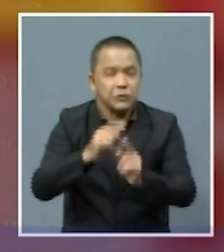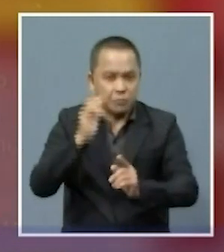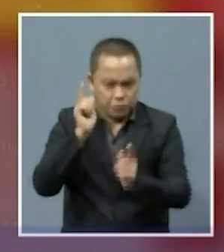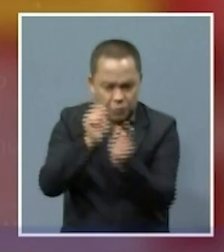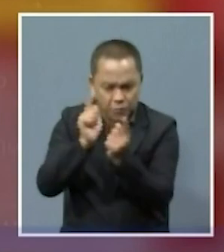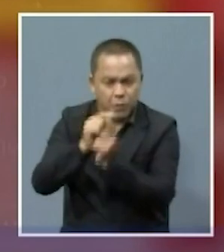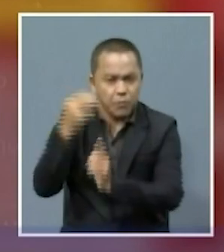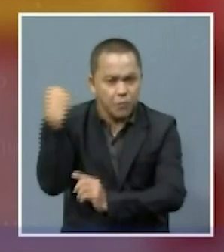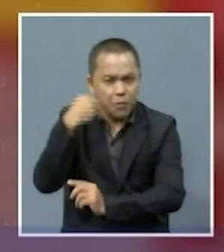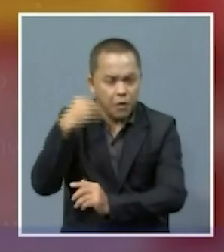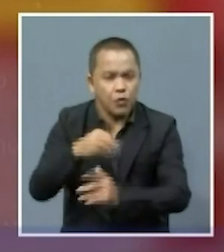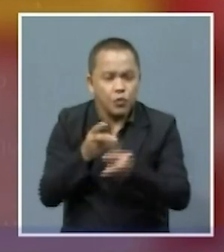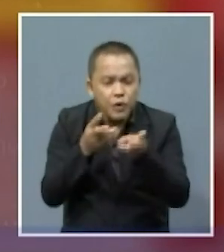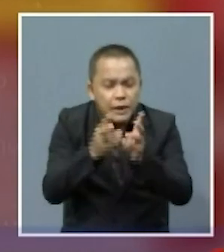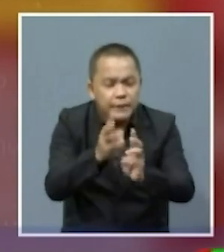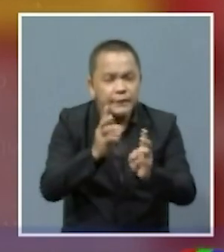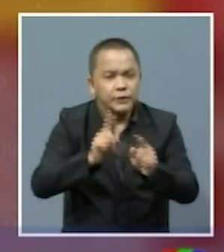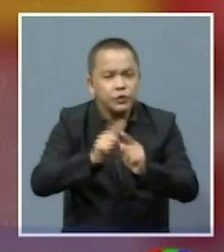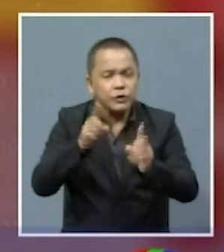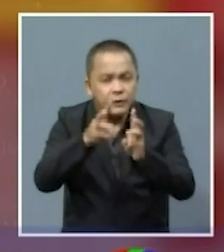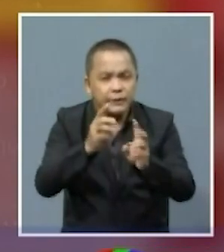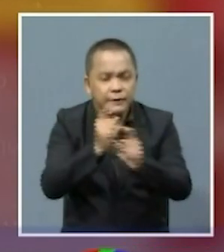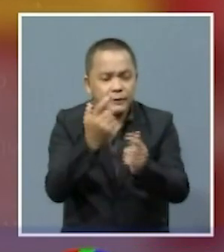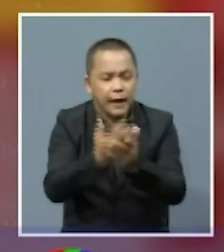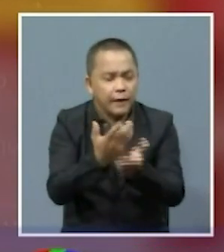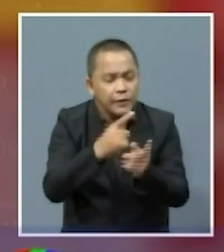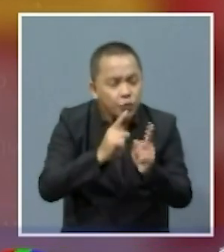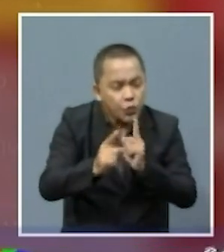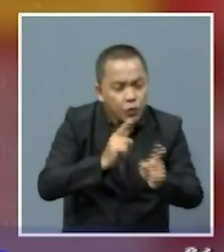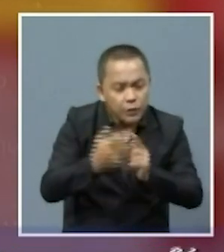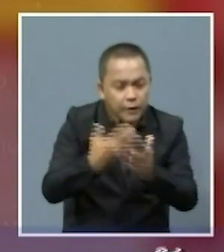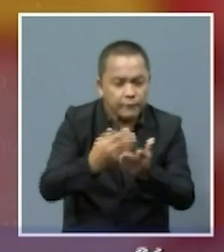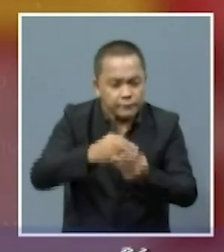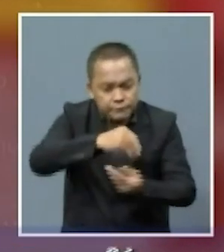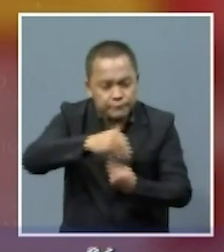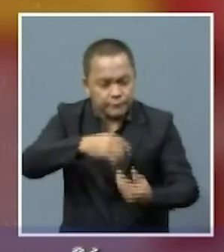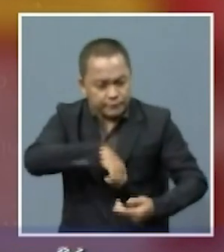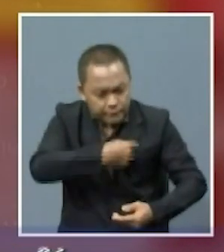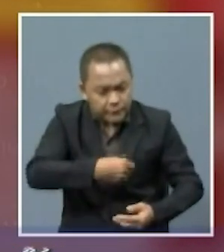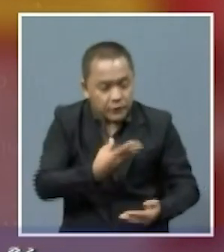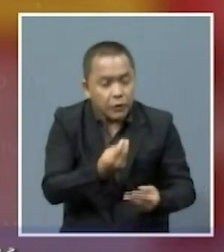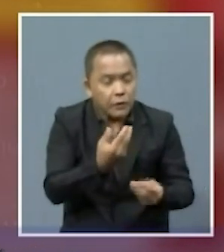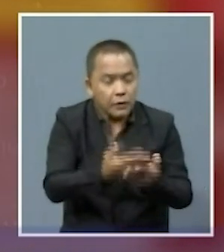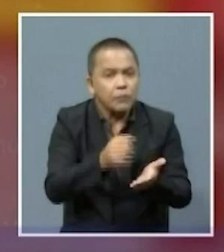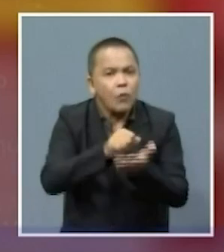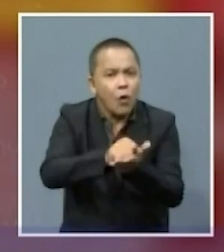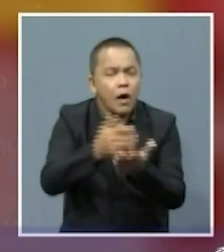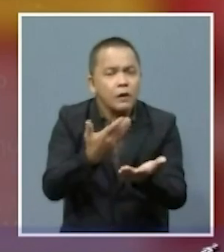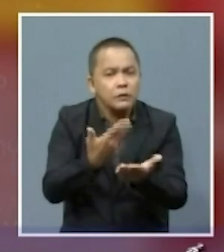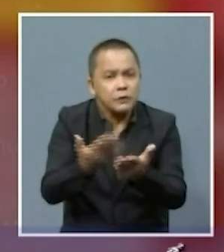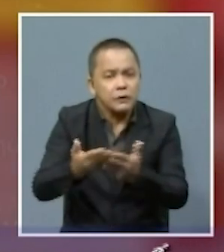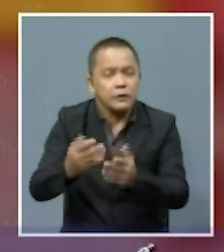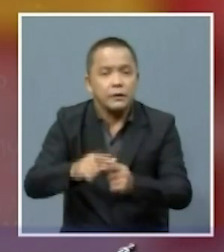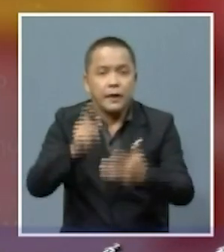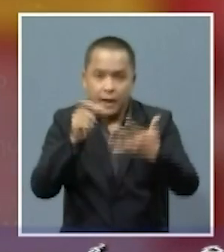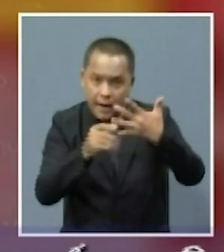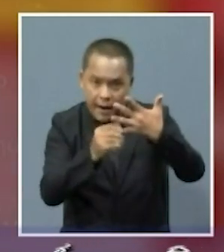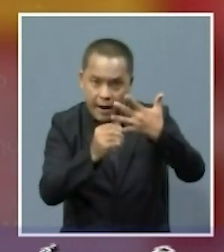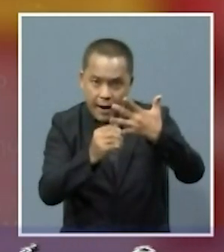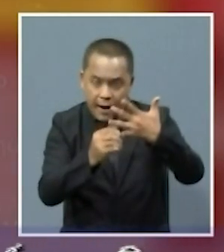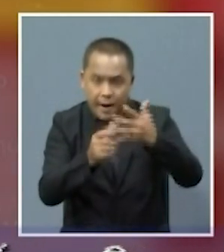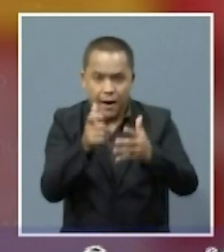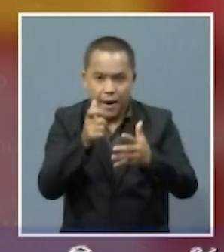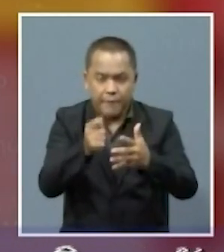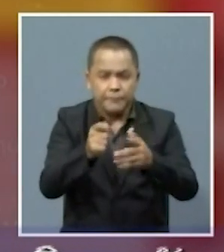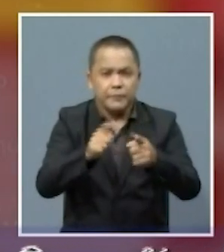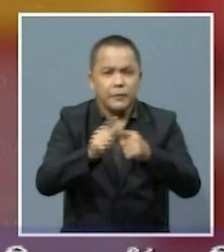จะเคยได้ยินข่าวขั้นตอนต่างๆก็จะติดตามเงินคืนหรือค่าใช้จ่ายในการติดตามคดีตัวอย่างคือเป็นแบบนี้เลยอันที่5แอคห